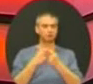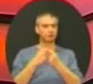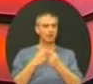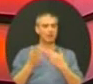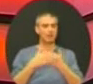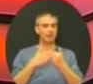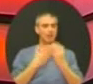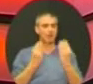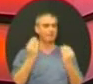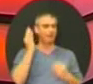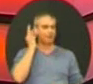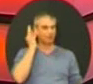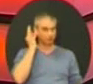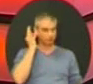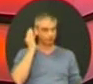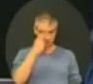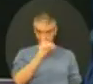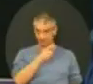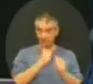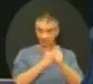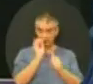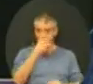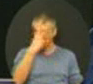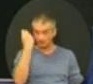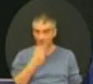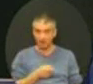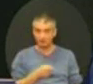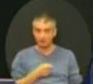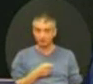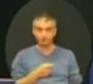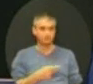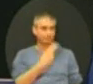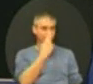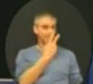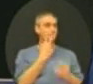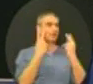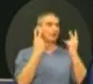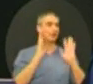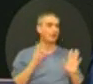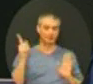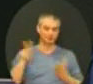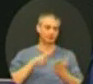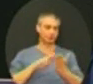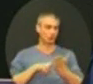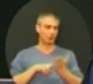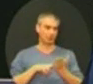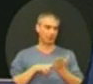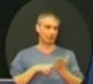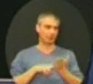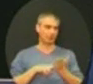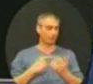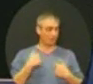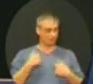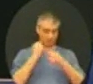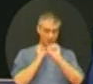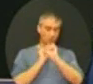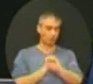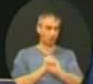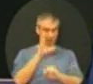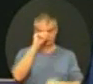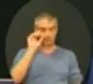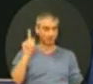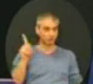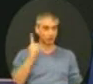פוליגמיה. זה גם רדיפה? מבחינה עקרונית היא צודקת. אני תומך